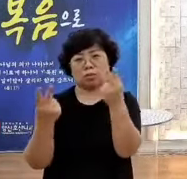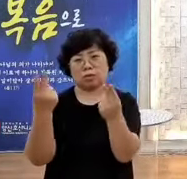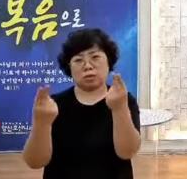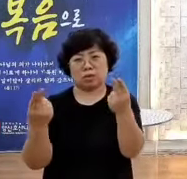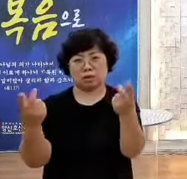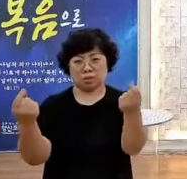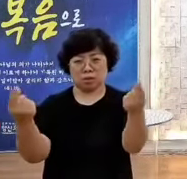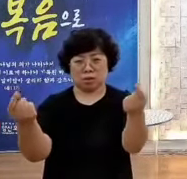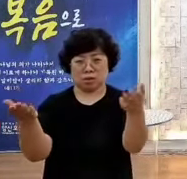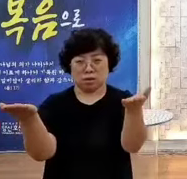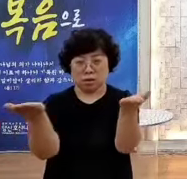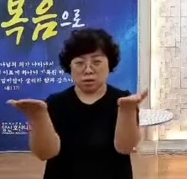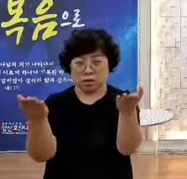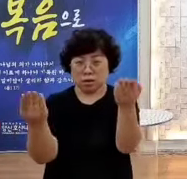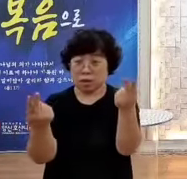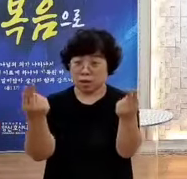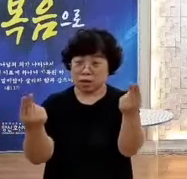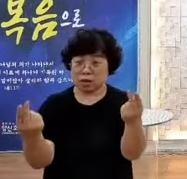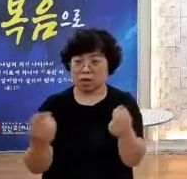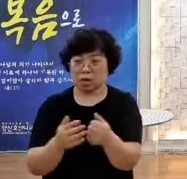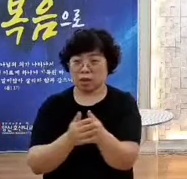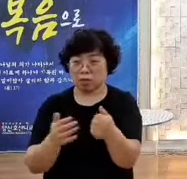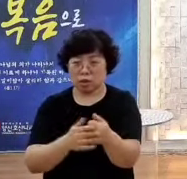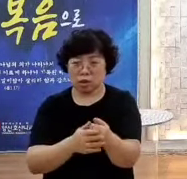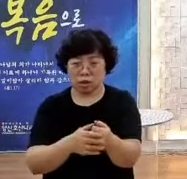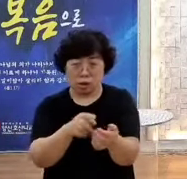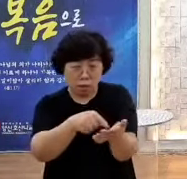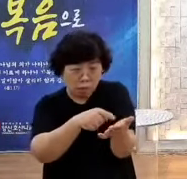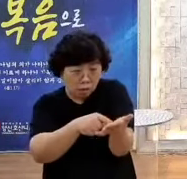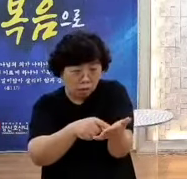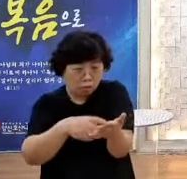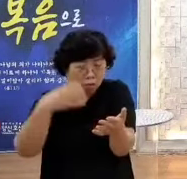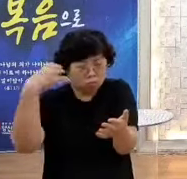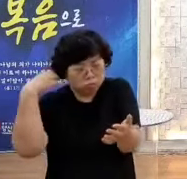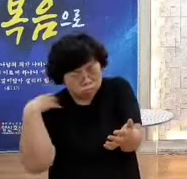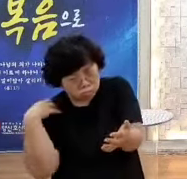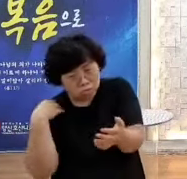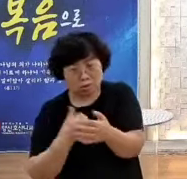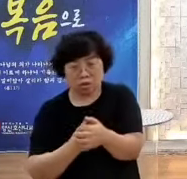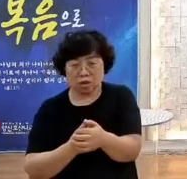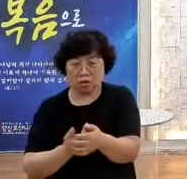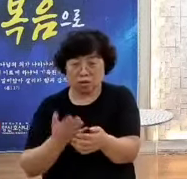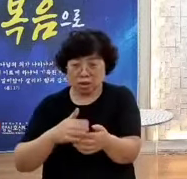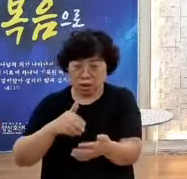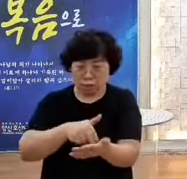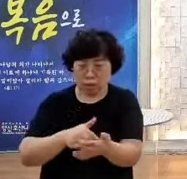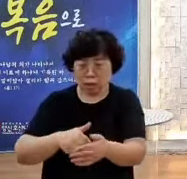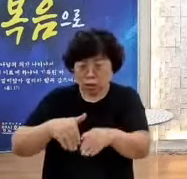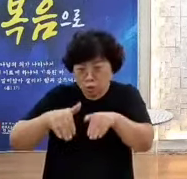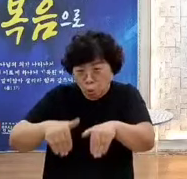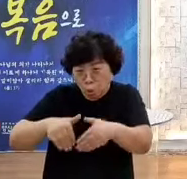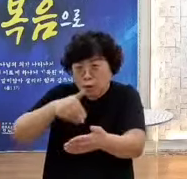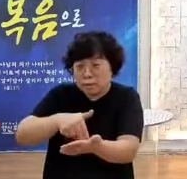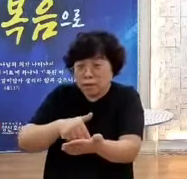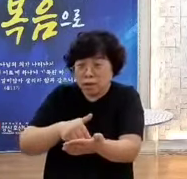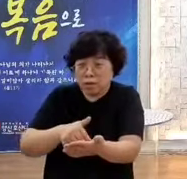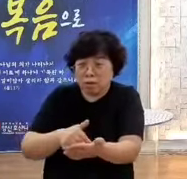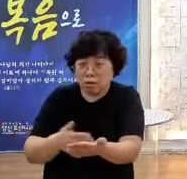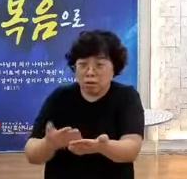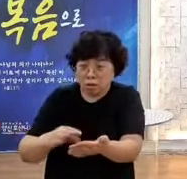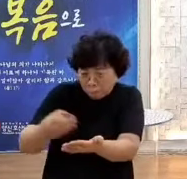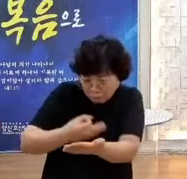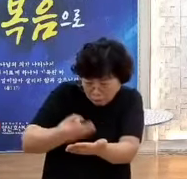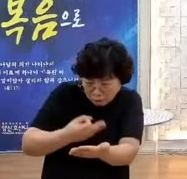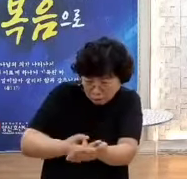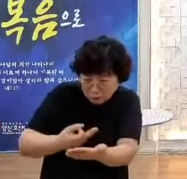빚이 수십억이에요. 1만 달란트 빚을 지고 있어요. 그 사람이 신분 종입니다. 근데 종이 뭐 해가지고 수십억을